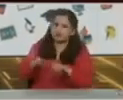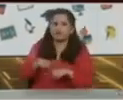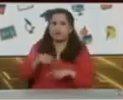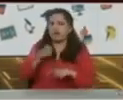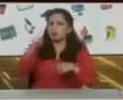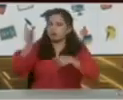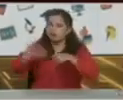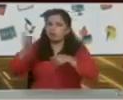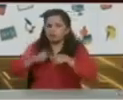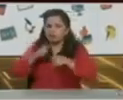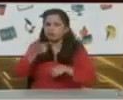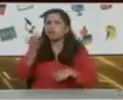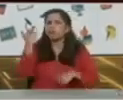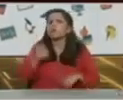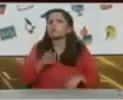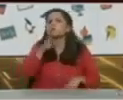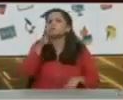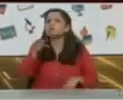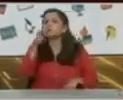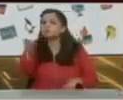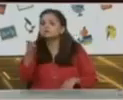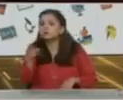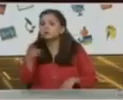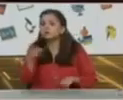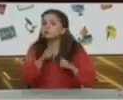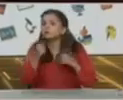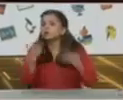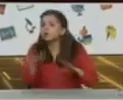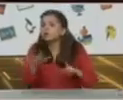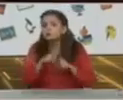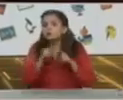कि मैंने ये कहा था, क्या क्या किया।